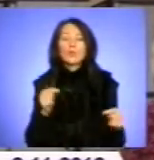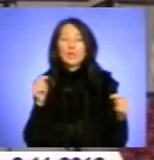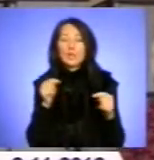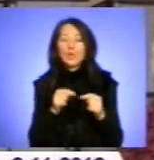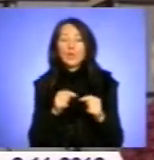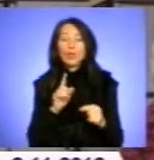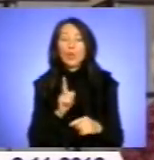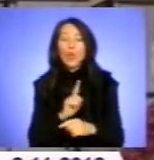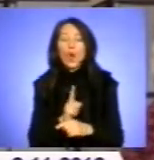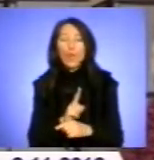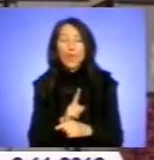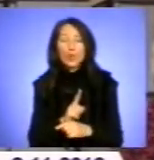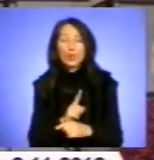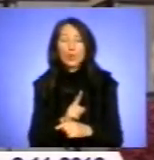квоту